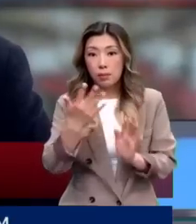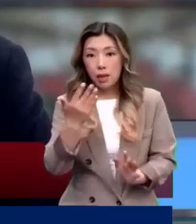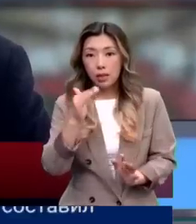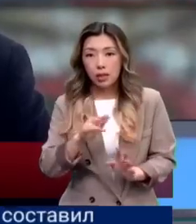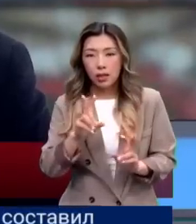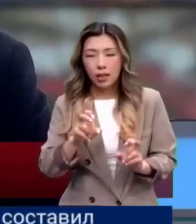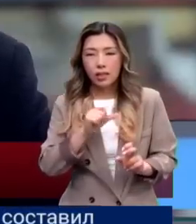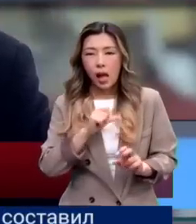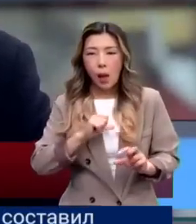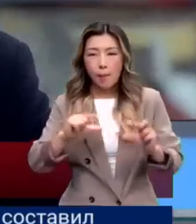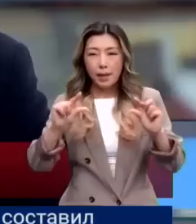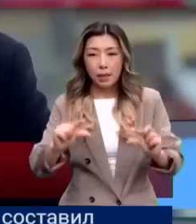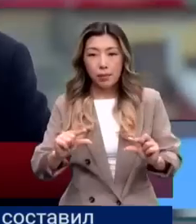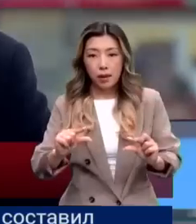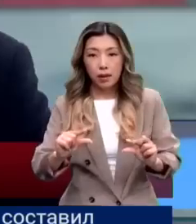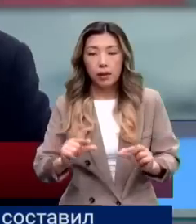минимальная зарплата.